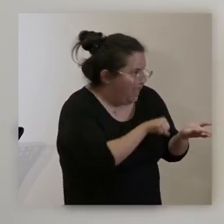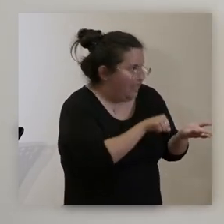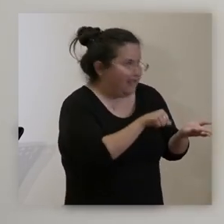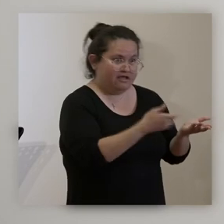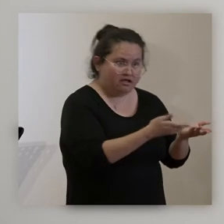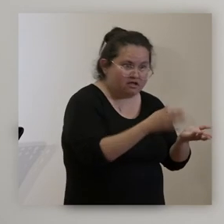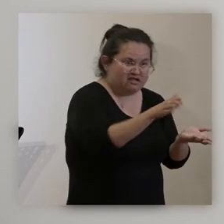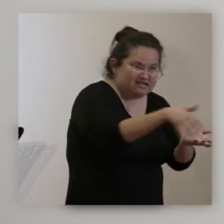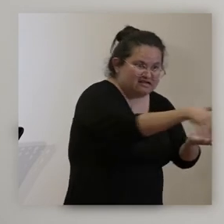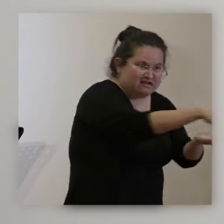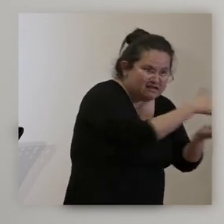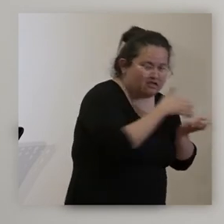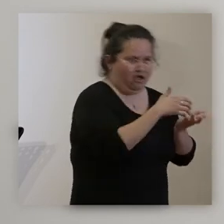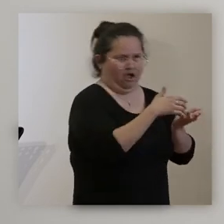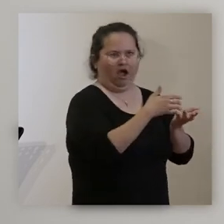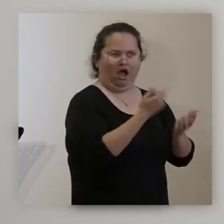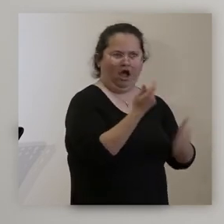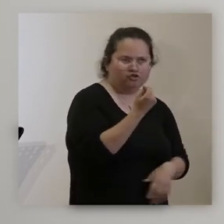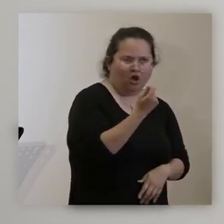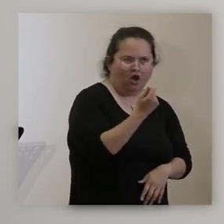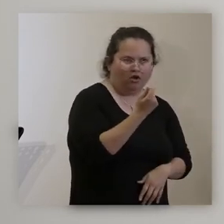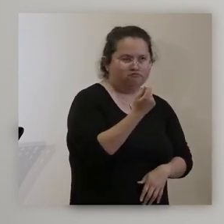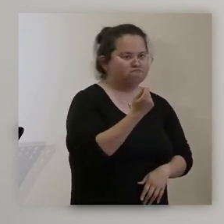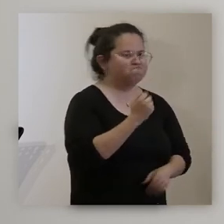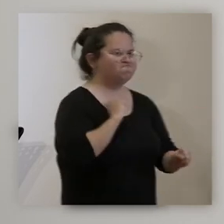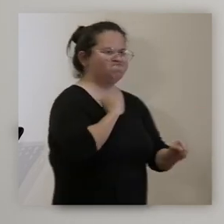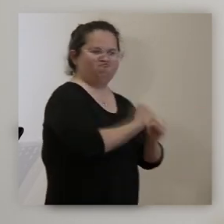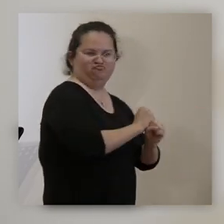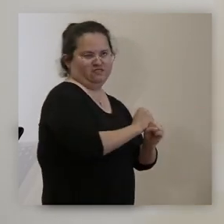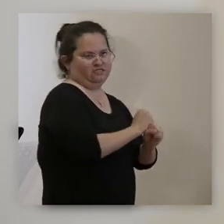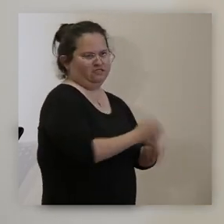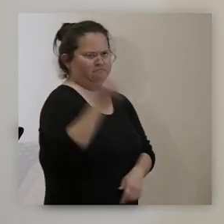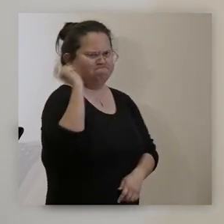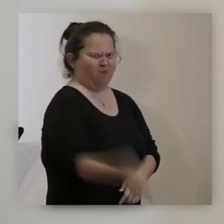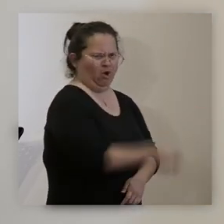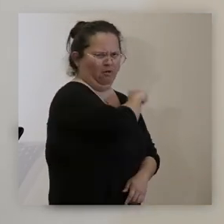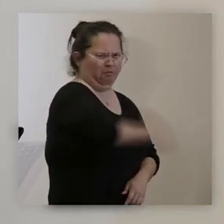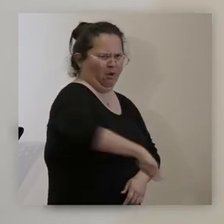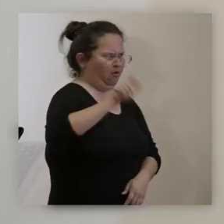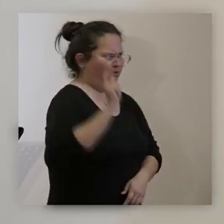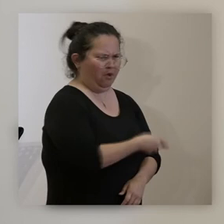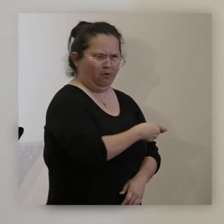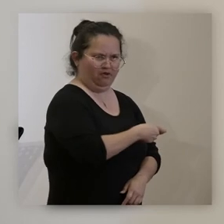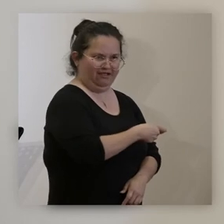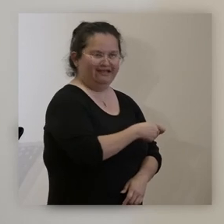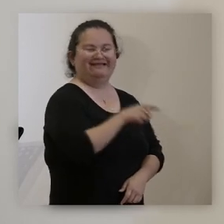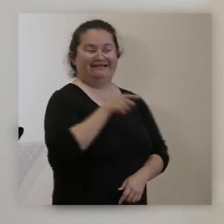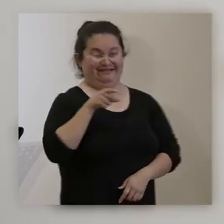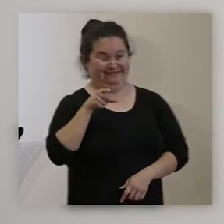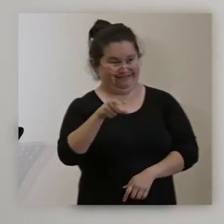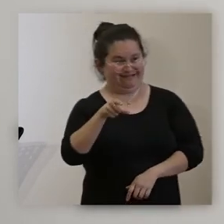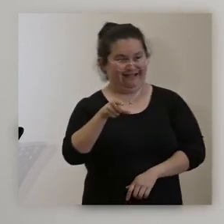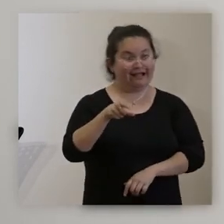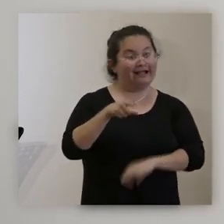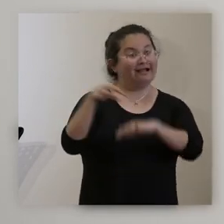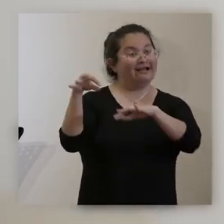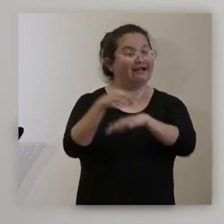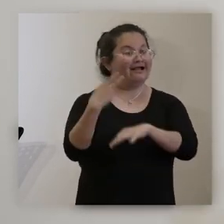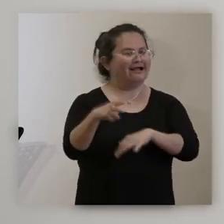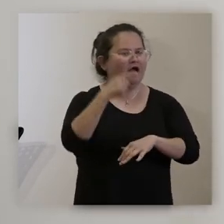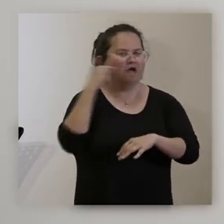» Après avoir fait fouetter Andrinette pour la punir de son absence, l'épouse Rosemont demanda à son mari, « Dites donc à